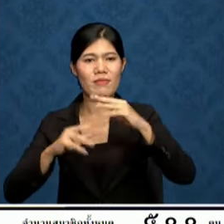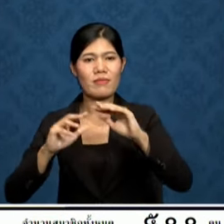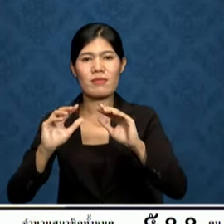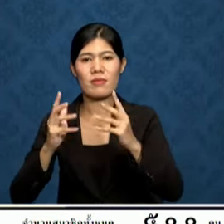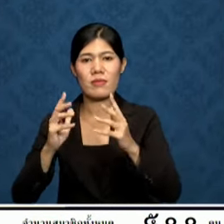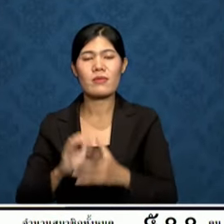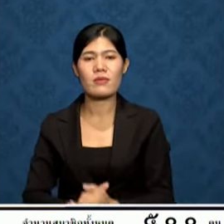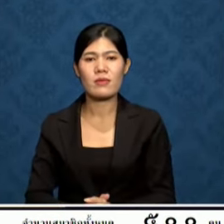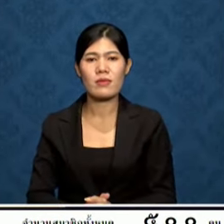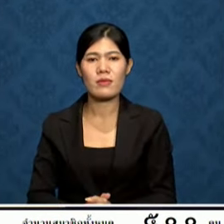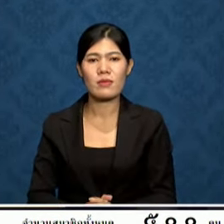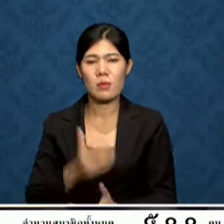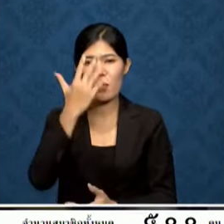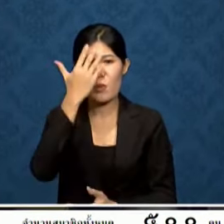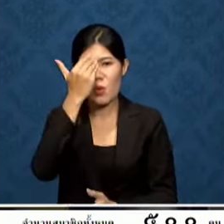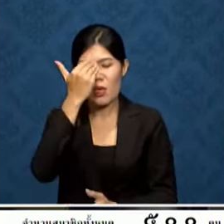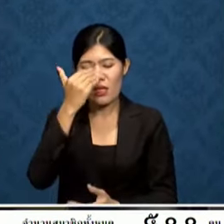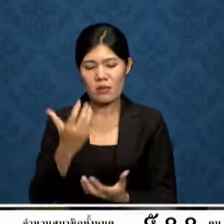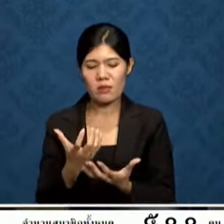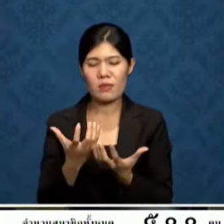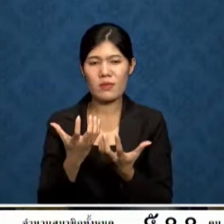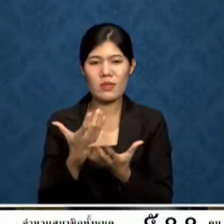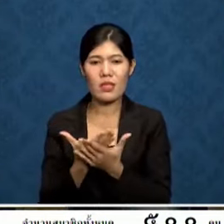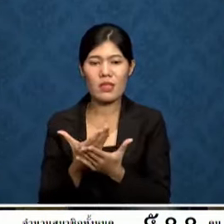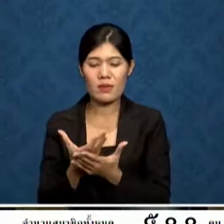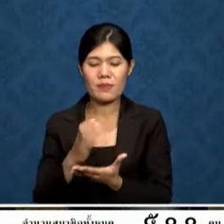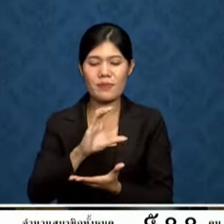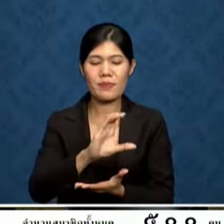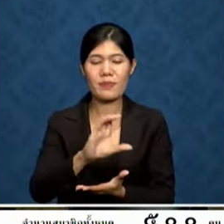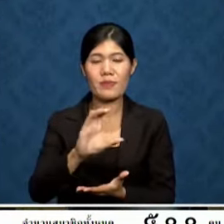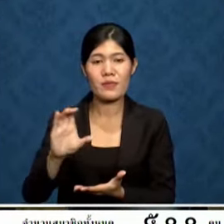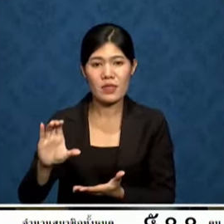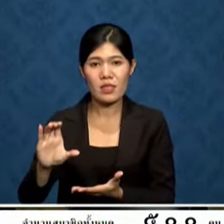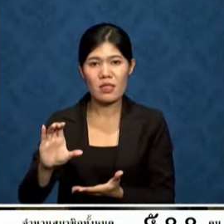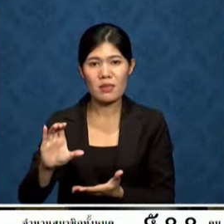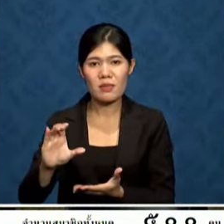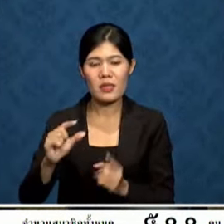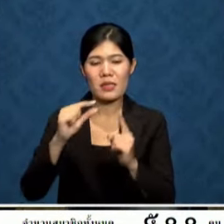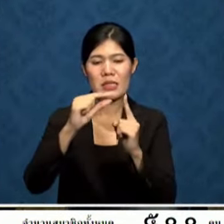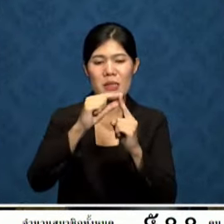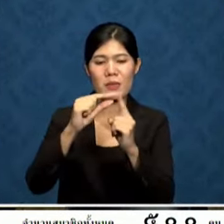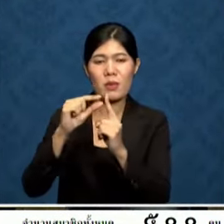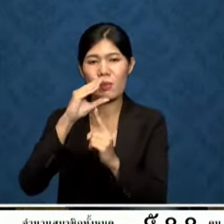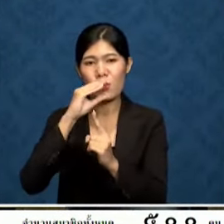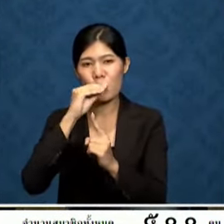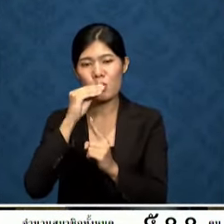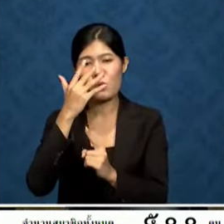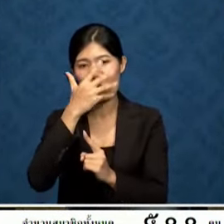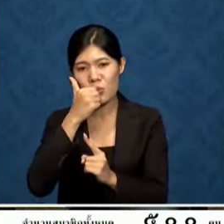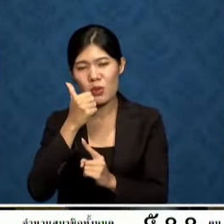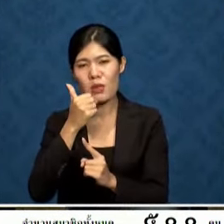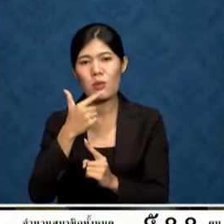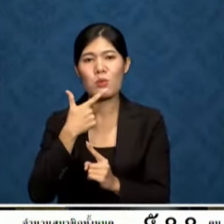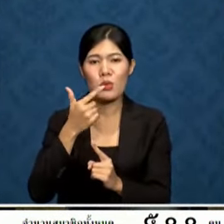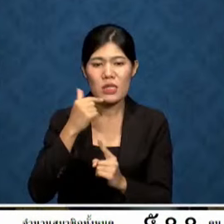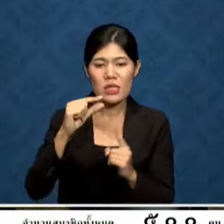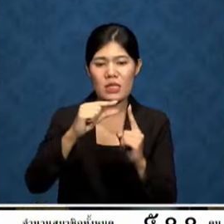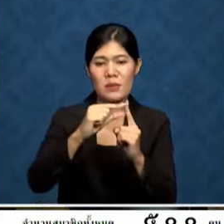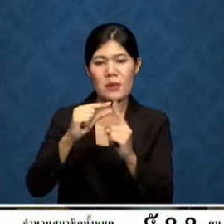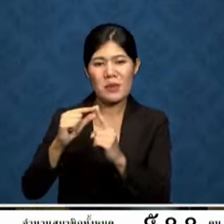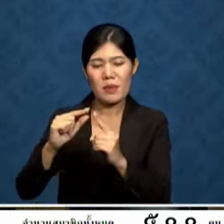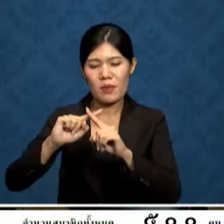เป็นการจัดสรรงบประมาณที่มีคำพูดสวยหรูเต็มไปหมดในเชิงยุทธศาสตร์แต่ลงใน